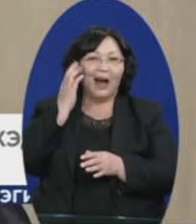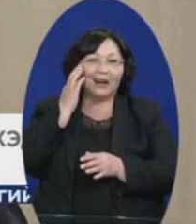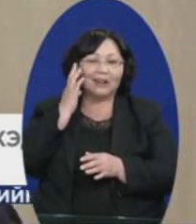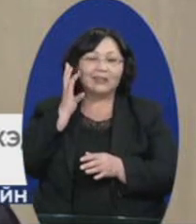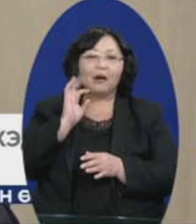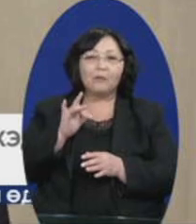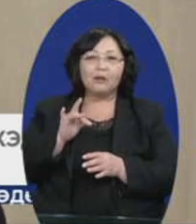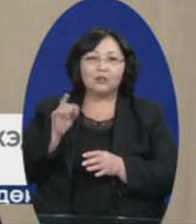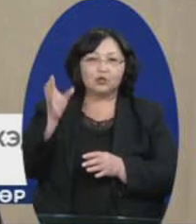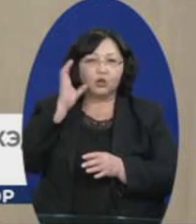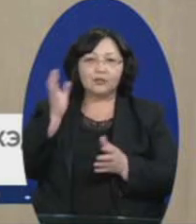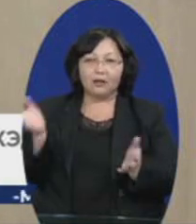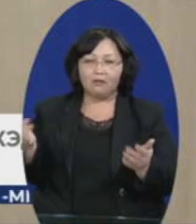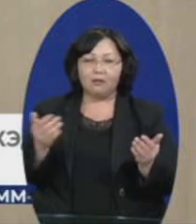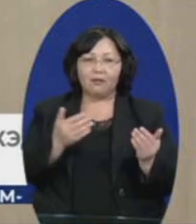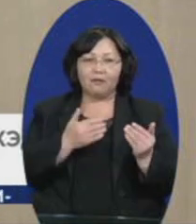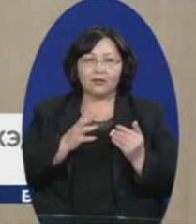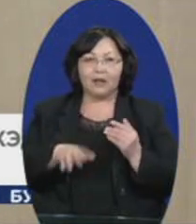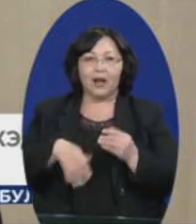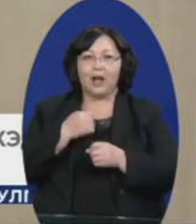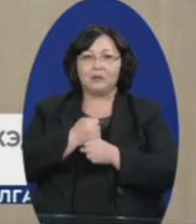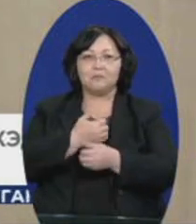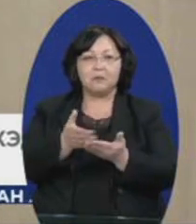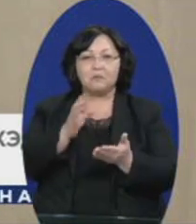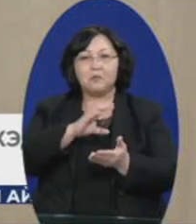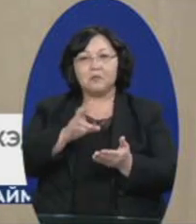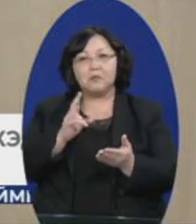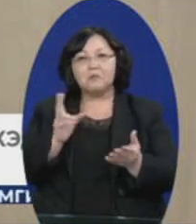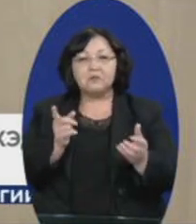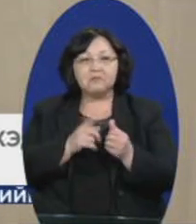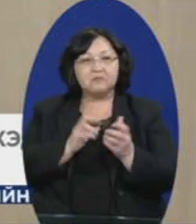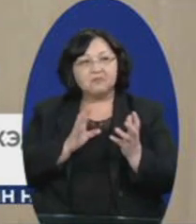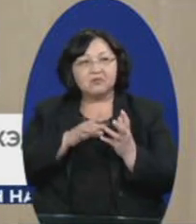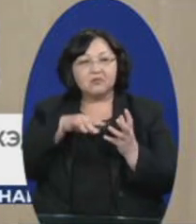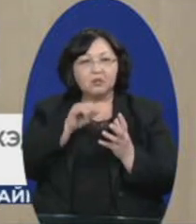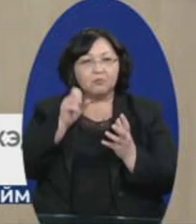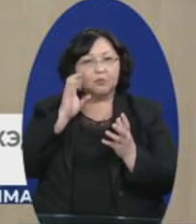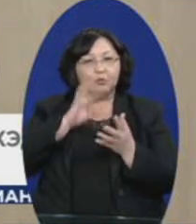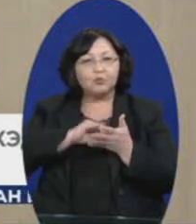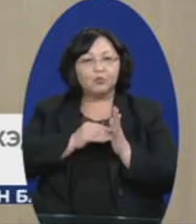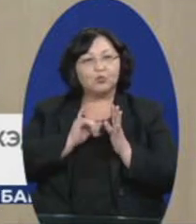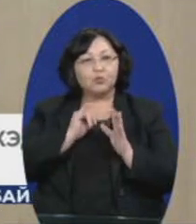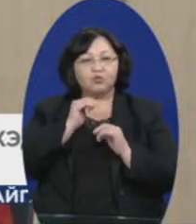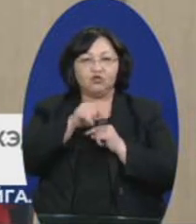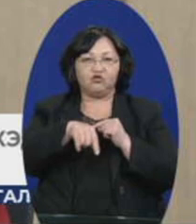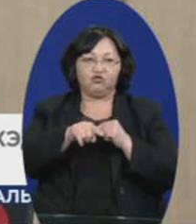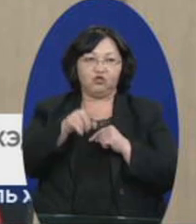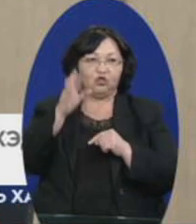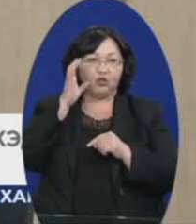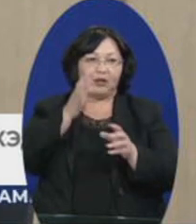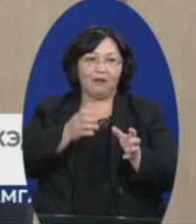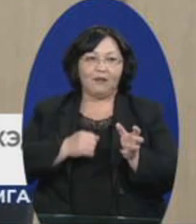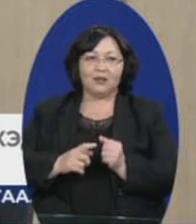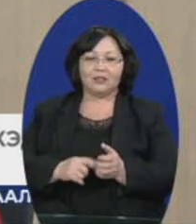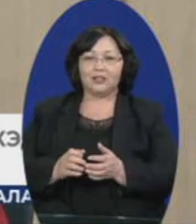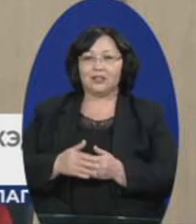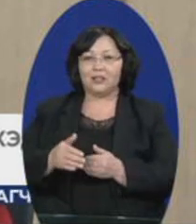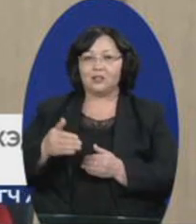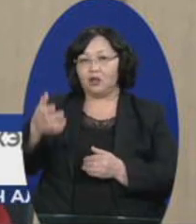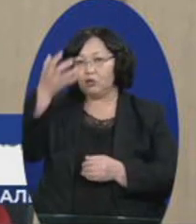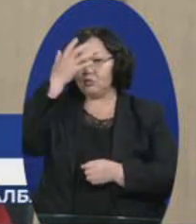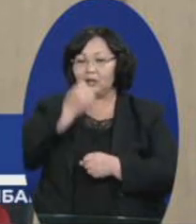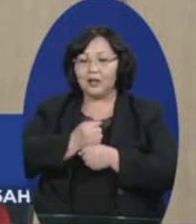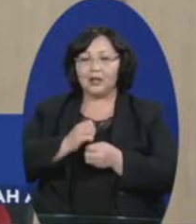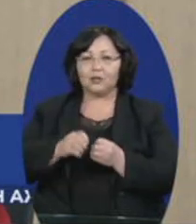шууд дараа нь бид ажиллуулагч нартай уулзаж тэд нар цалингийн бодлого бас ямар байгаа юм гэдгийг бас сонс хэрэгтэй байна. За цаашдаа бид нар төрийн үйлсгийн албыг